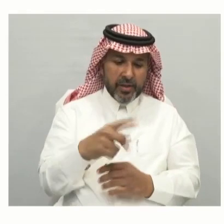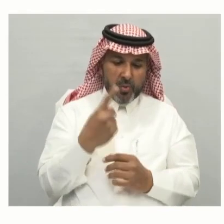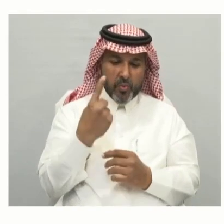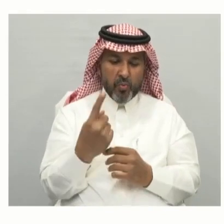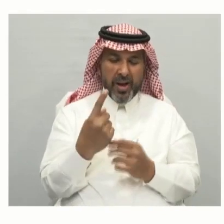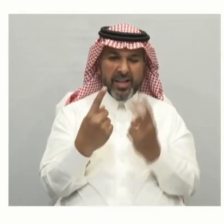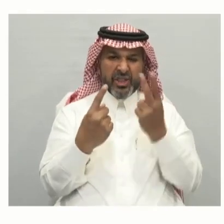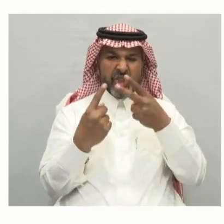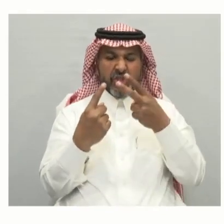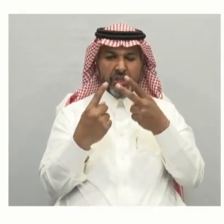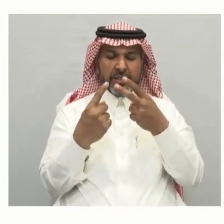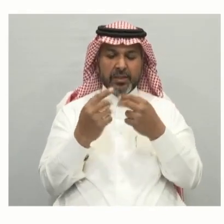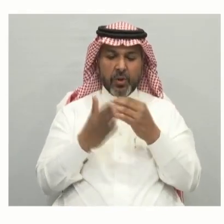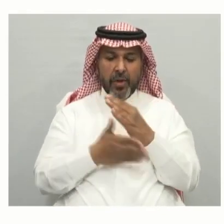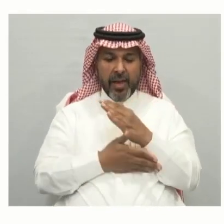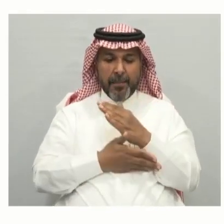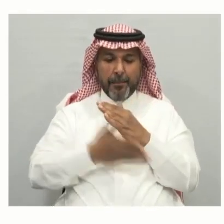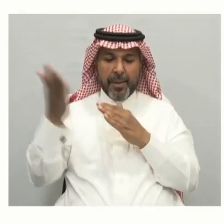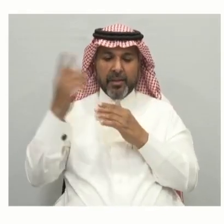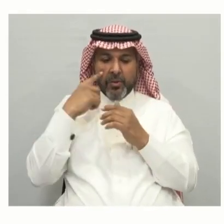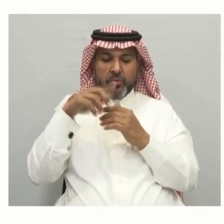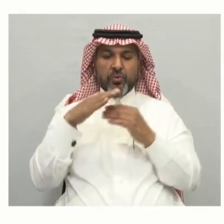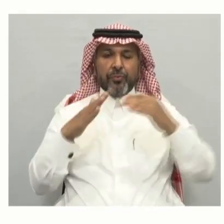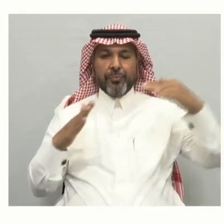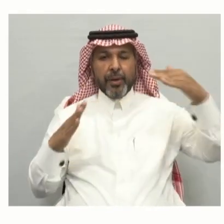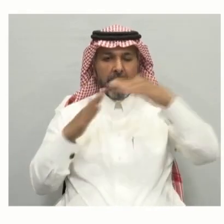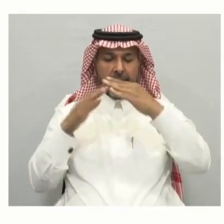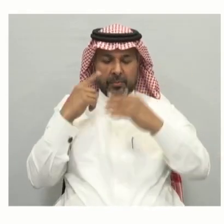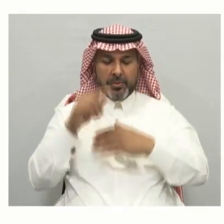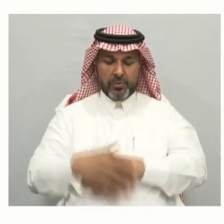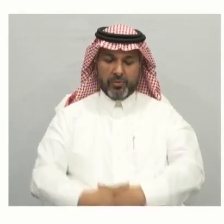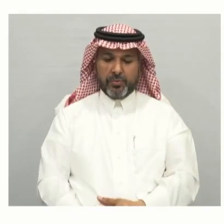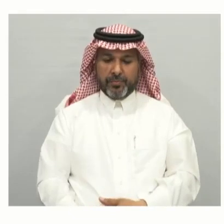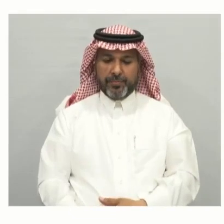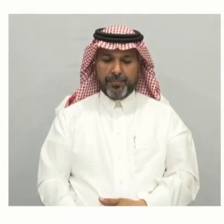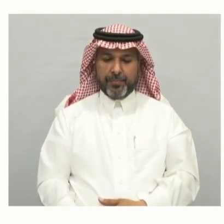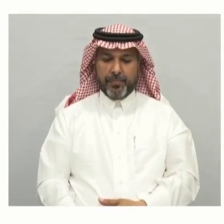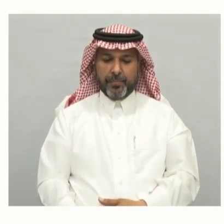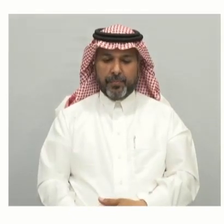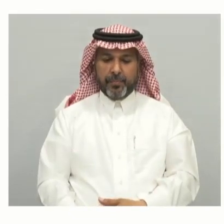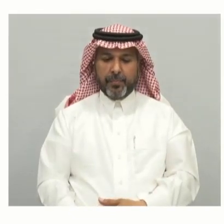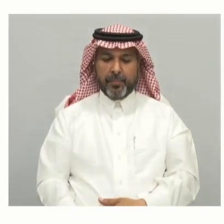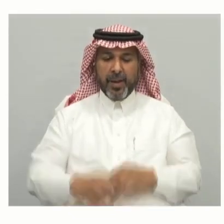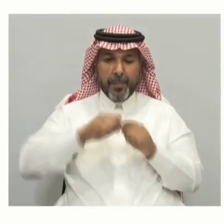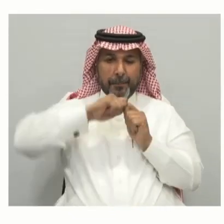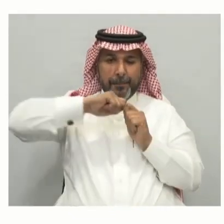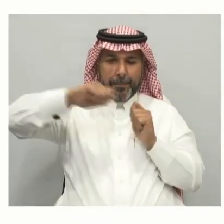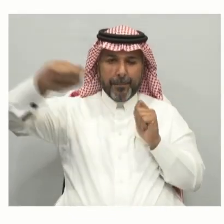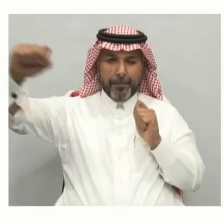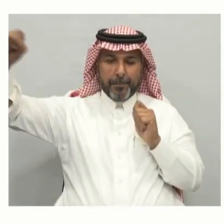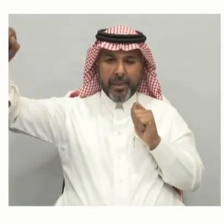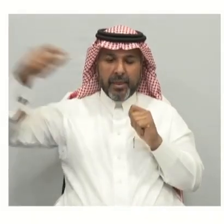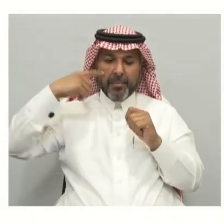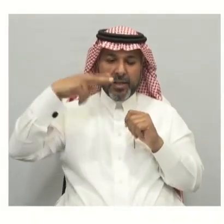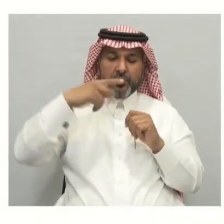التي تحتاج اليها اسمى لقراءه 150 صفحه من هذا الكتاب اذا هنا